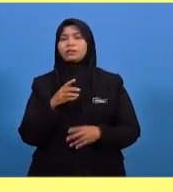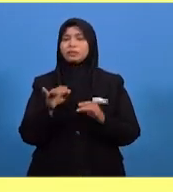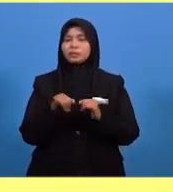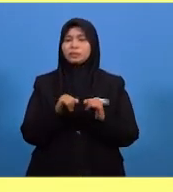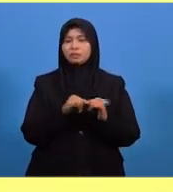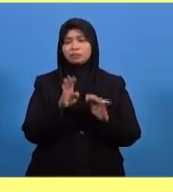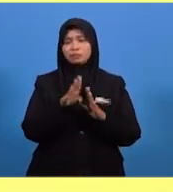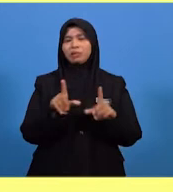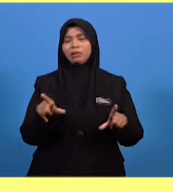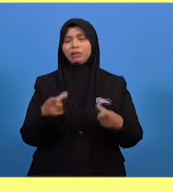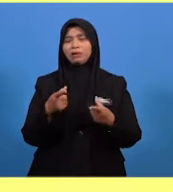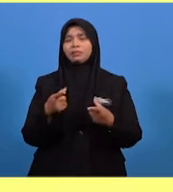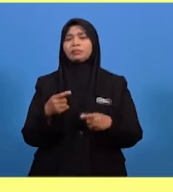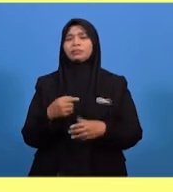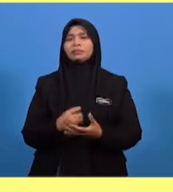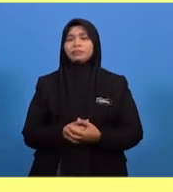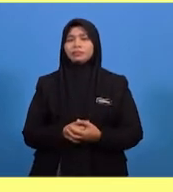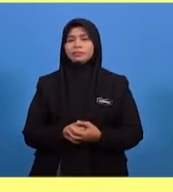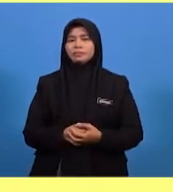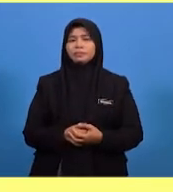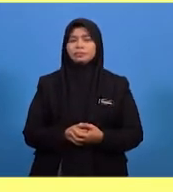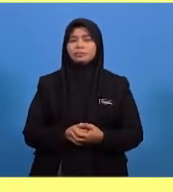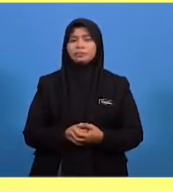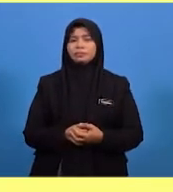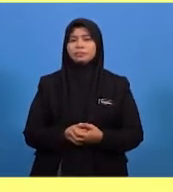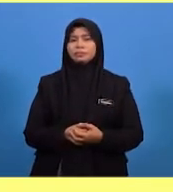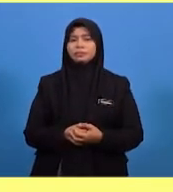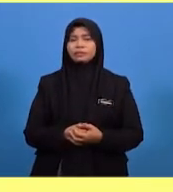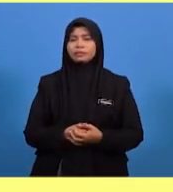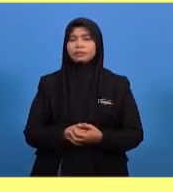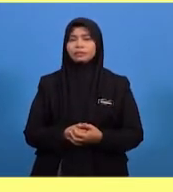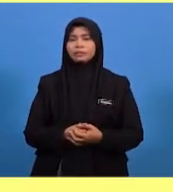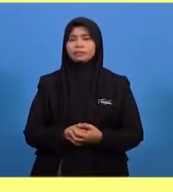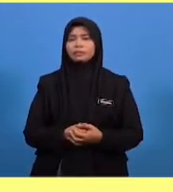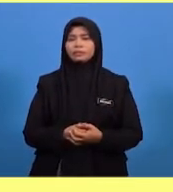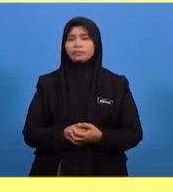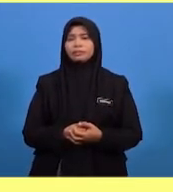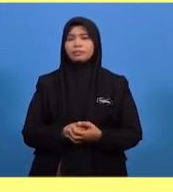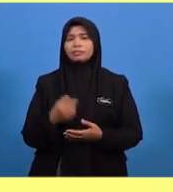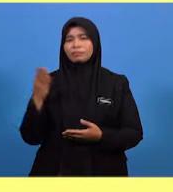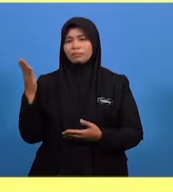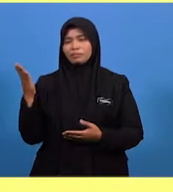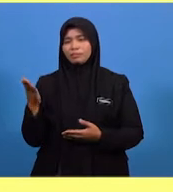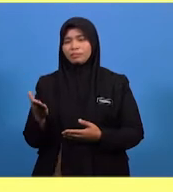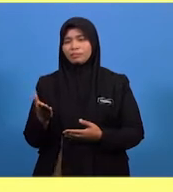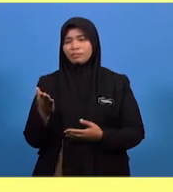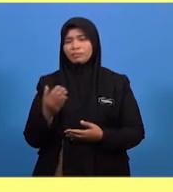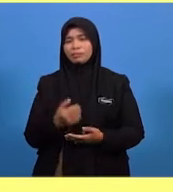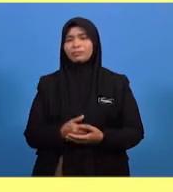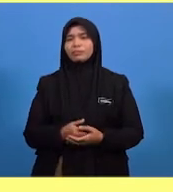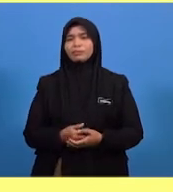penentangan berlaku di Sungai Manik terbang Sun di kampung gajah